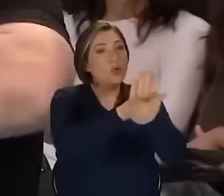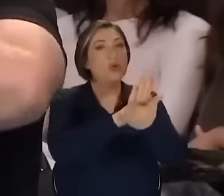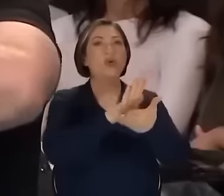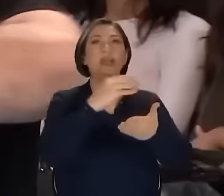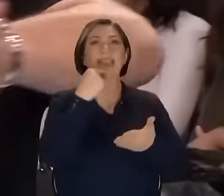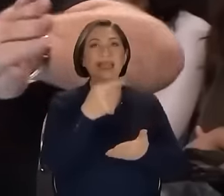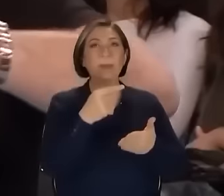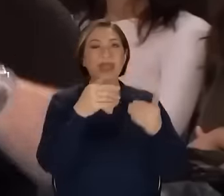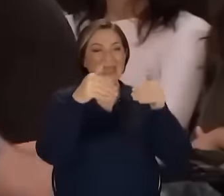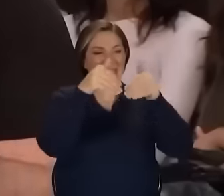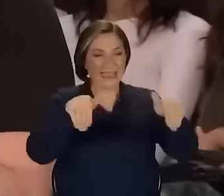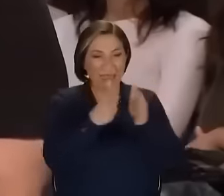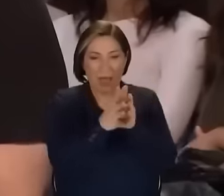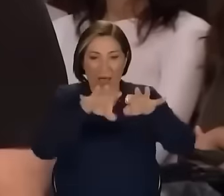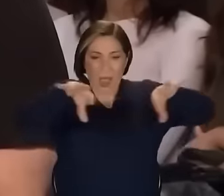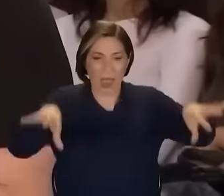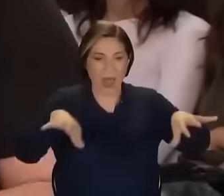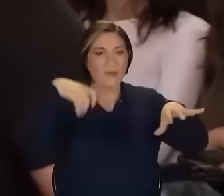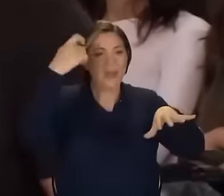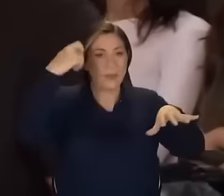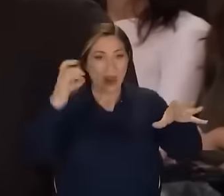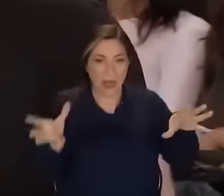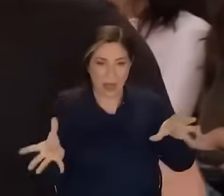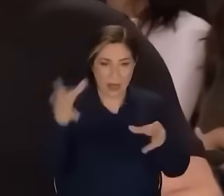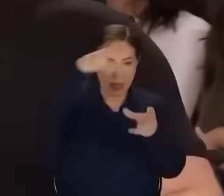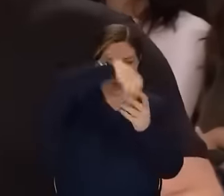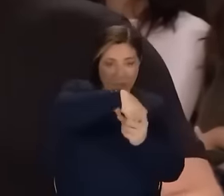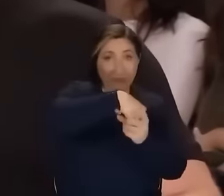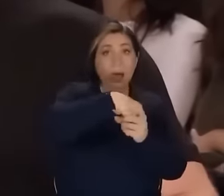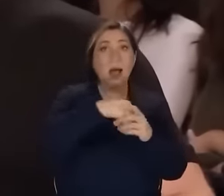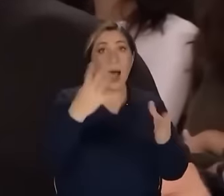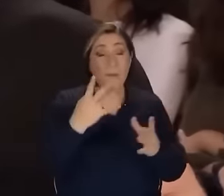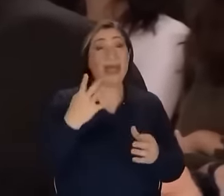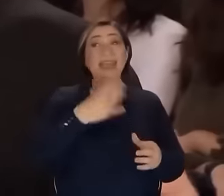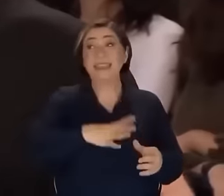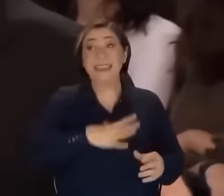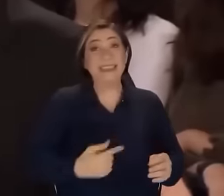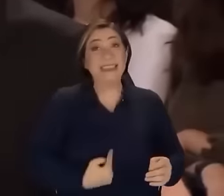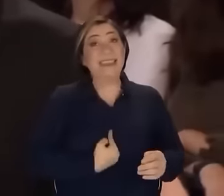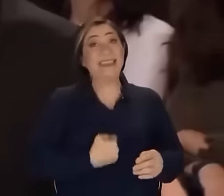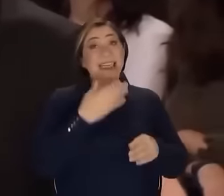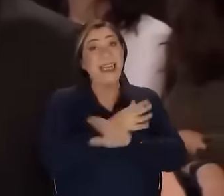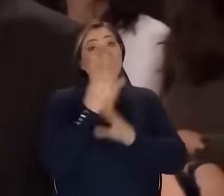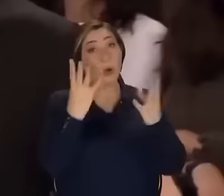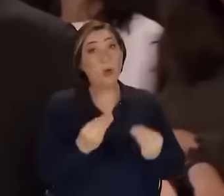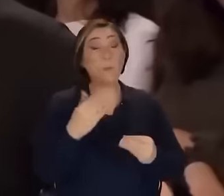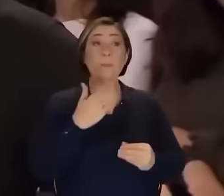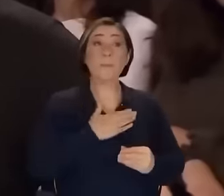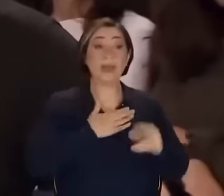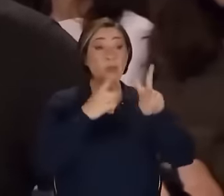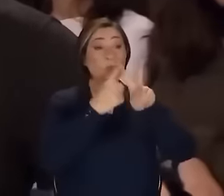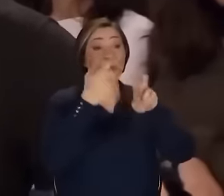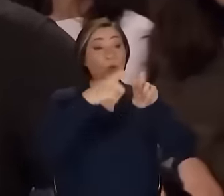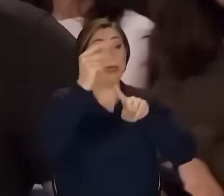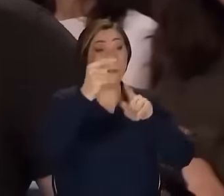ödüllü dilip böyle keskin bir şekilde ayrılan bravo. Filmleri kaynaştırmaktı. Ama niyetim şöyle gerçekleşti. Ben Nuri